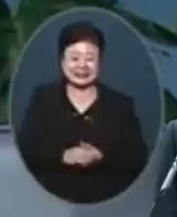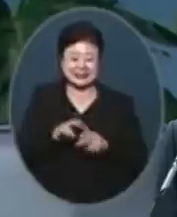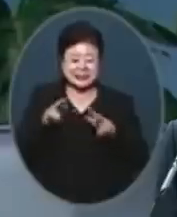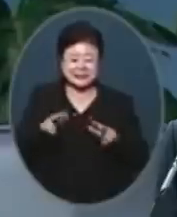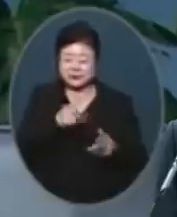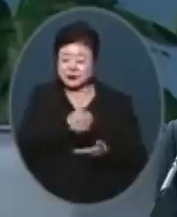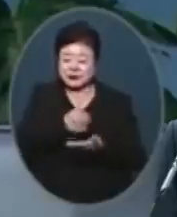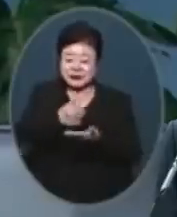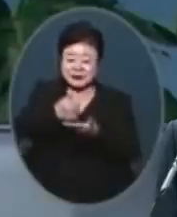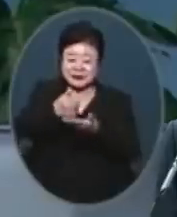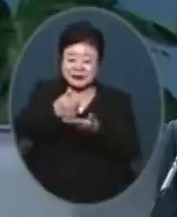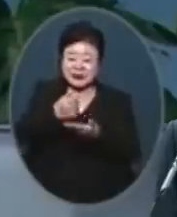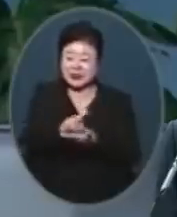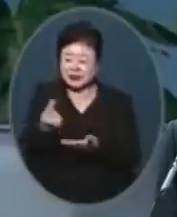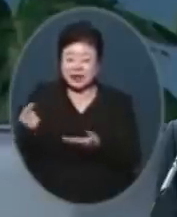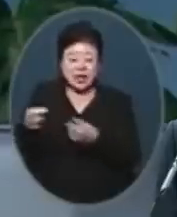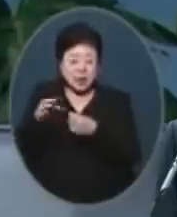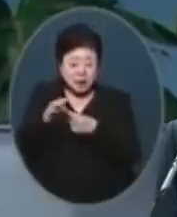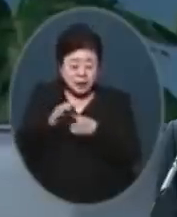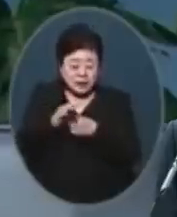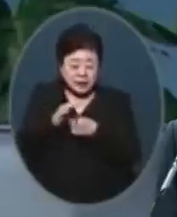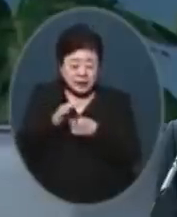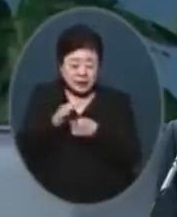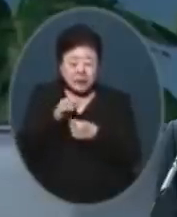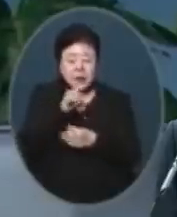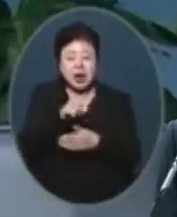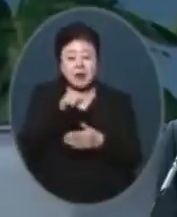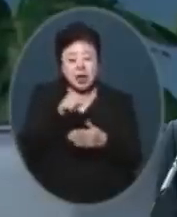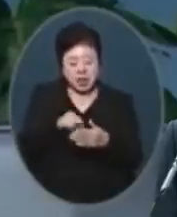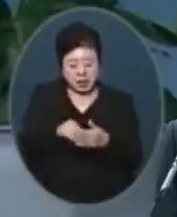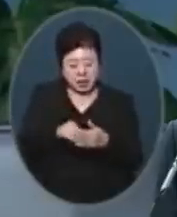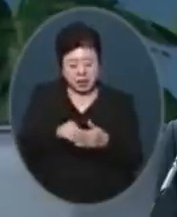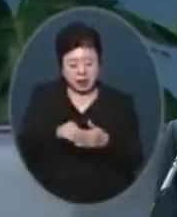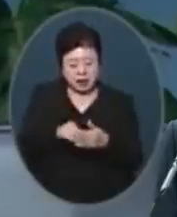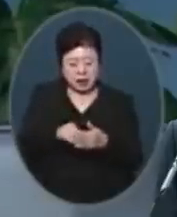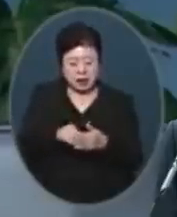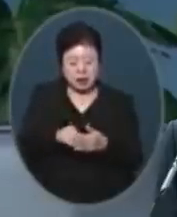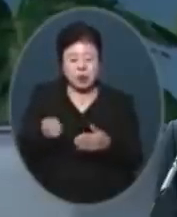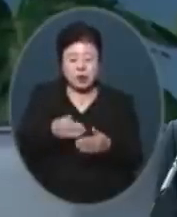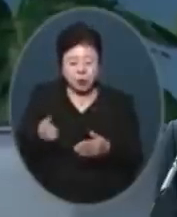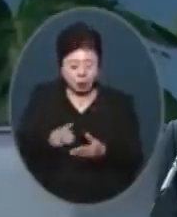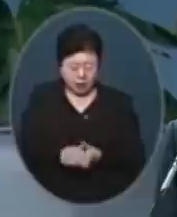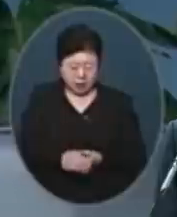주님이 떠나가면 마음의 공허와